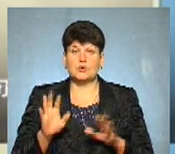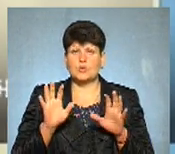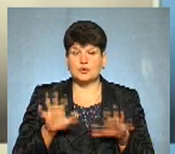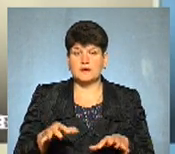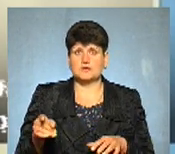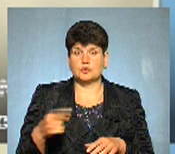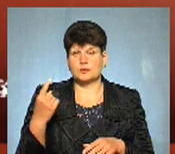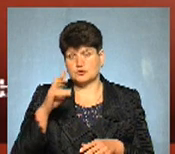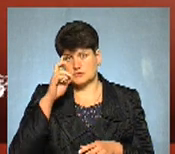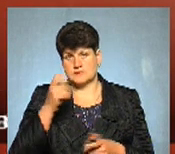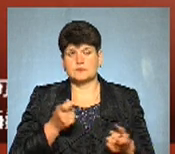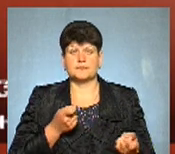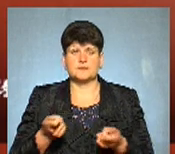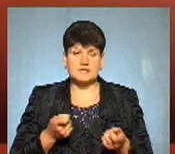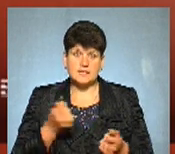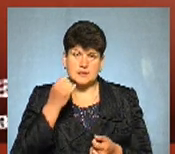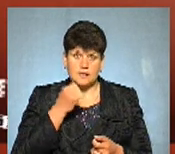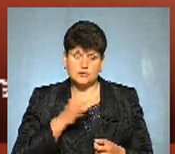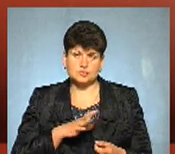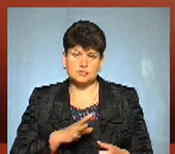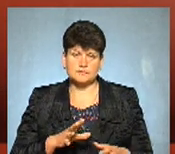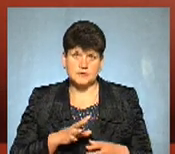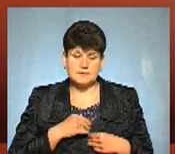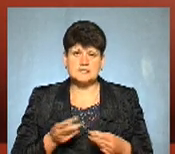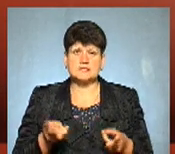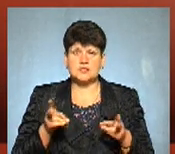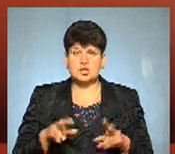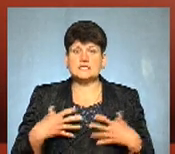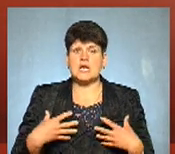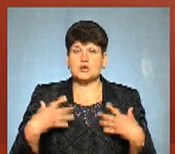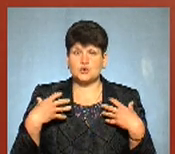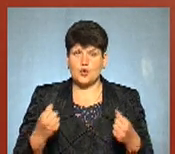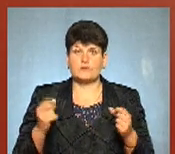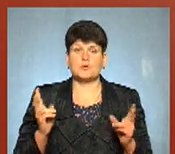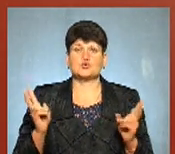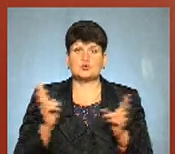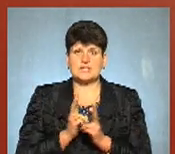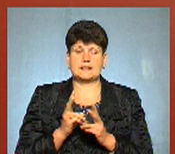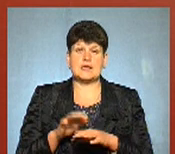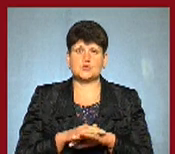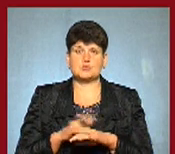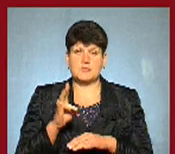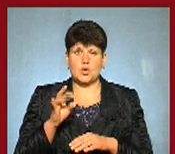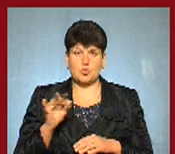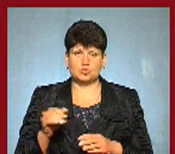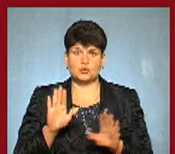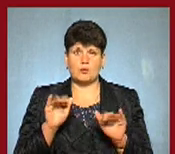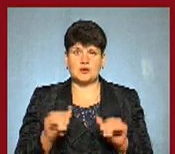Тернопільської облдержадміністрації. Я вам дякую, що були з нами. Залишайтеся здоровими. Зустрінемося, як завжди, на Суспільному. До побачення.